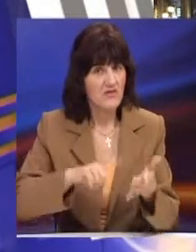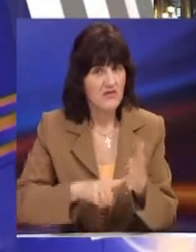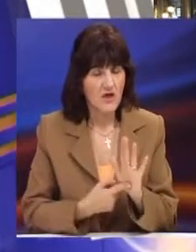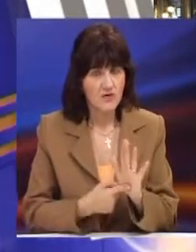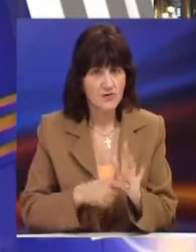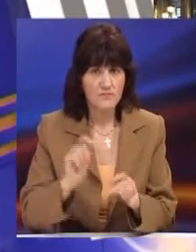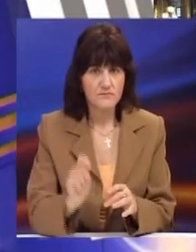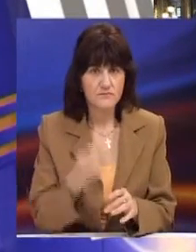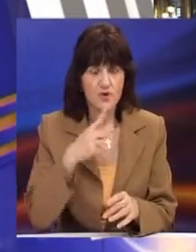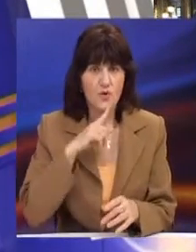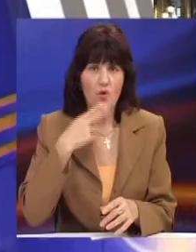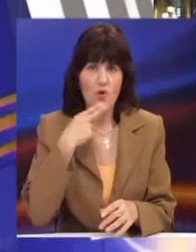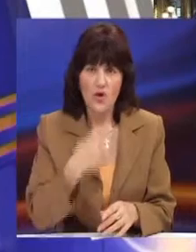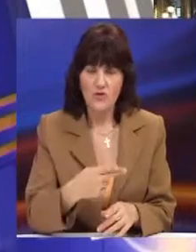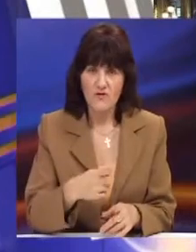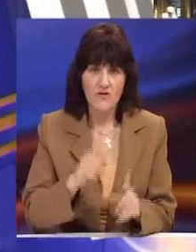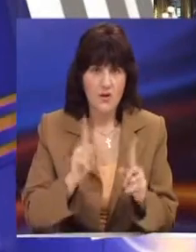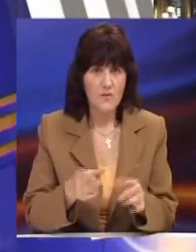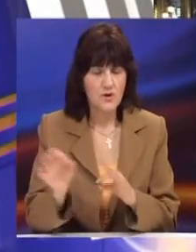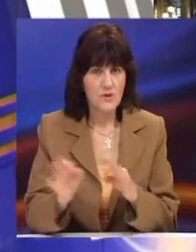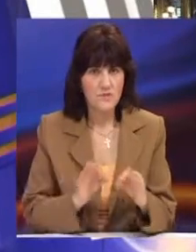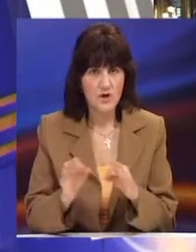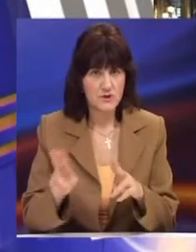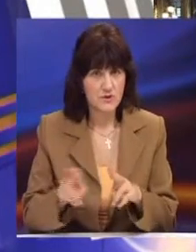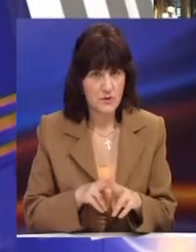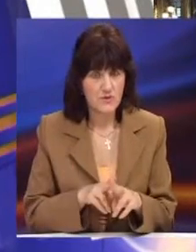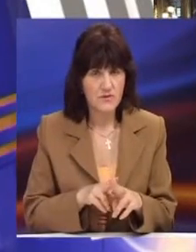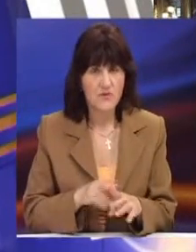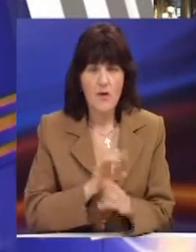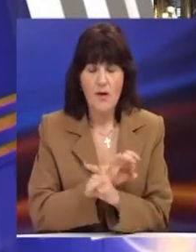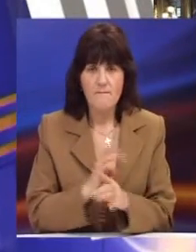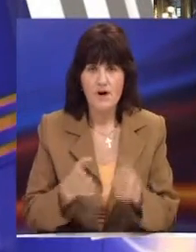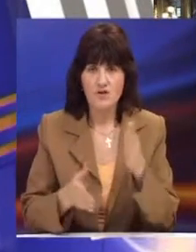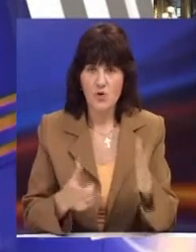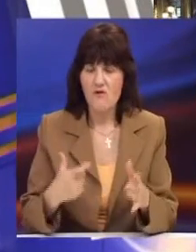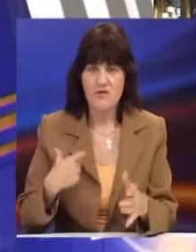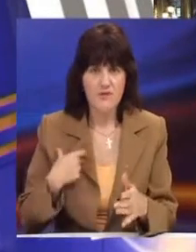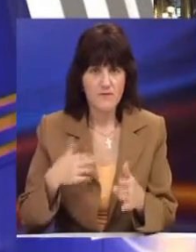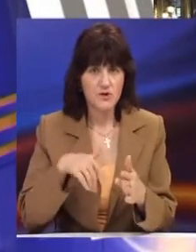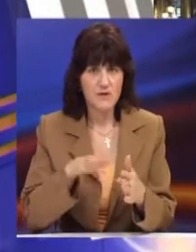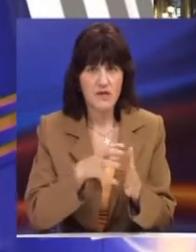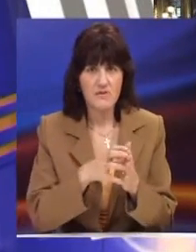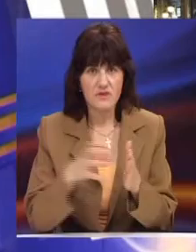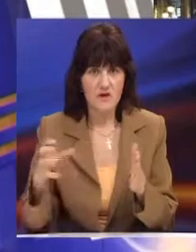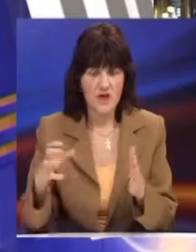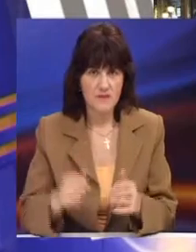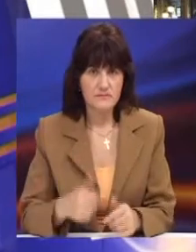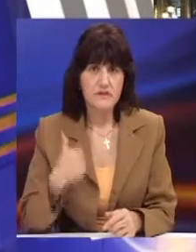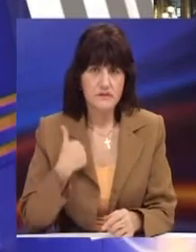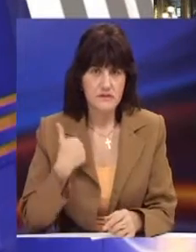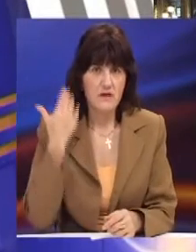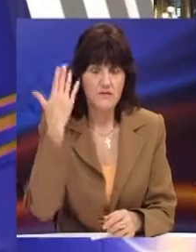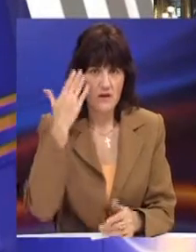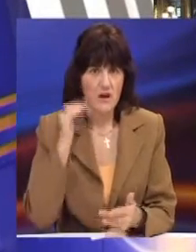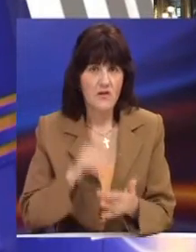tačka. I ako ima odgovornih, onda moraju biti procesuirani. Bez toga da se to ne uradi, ne možemo ići naprijed. Ja se